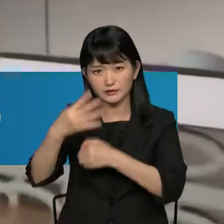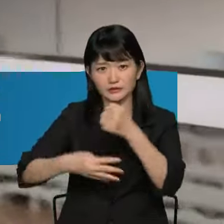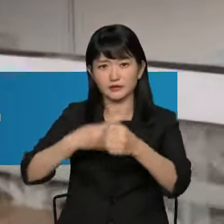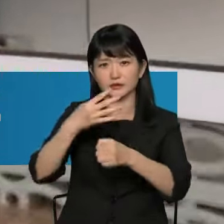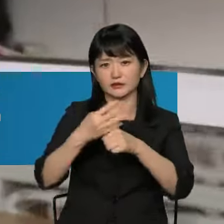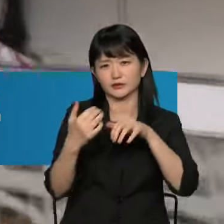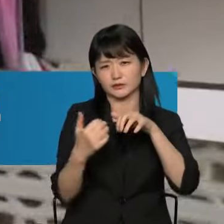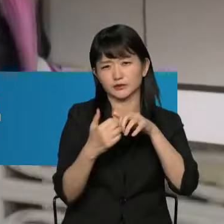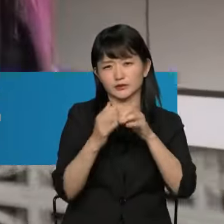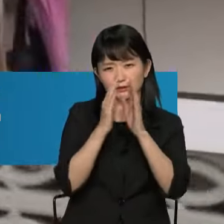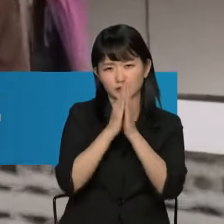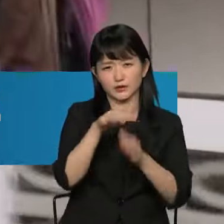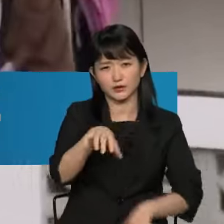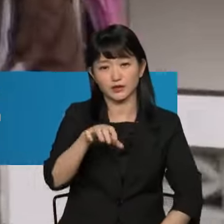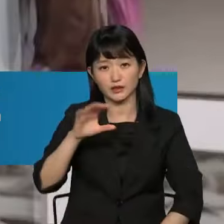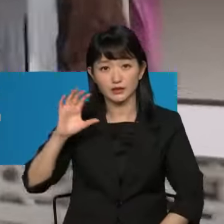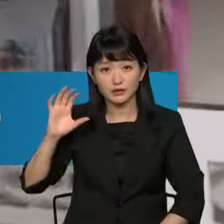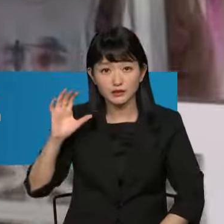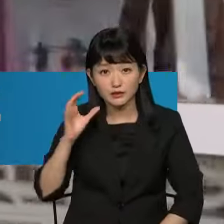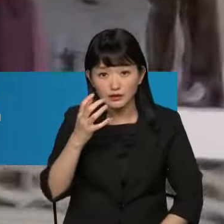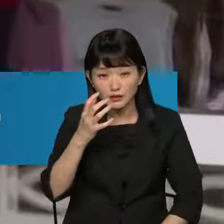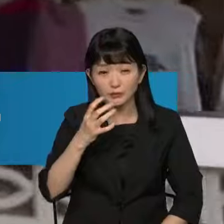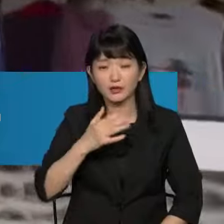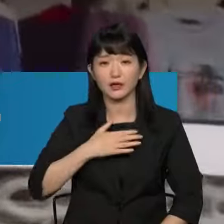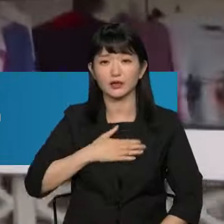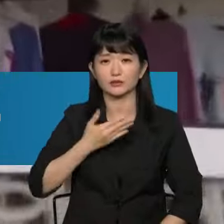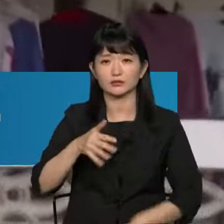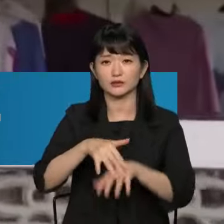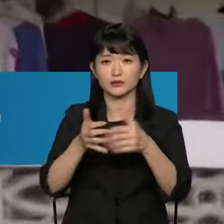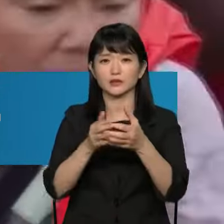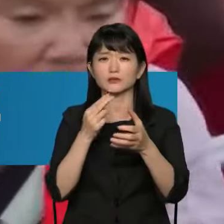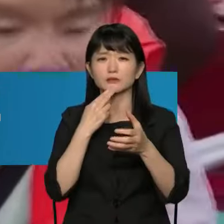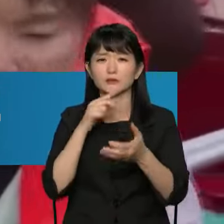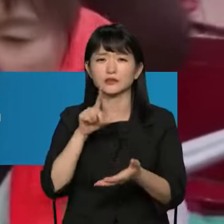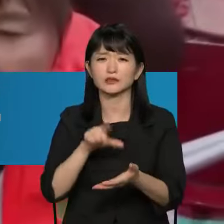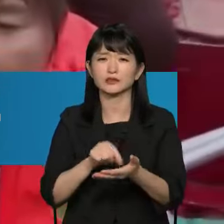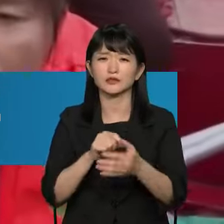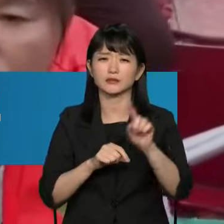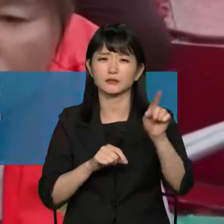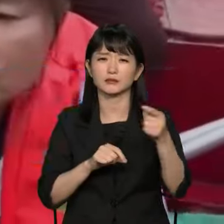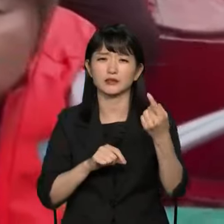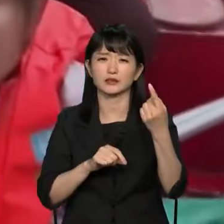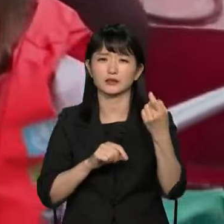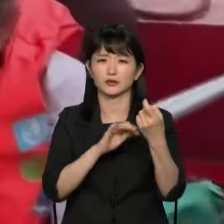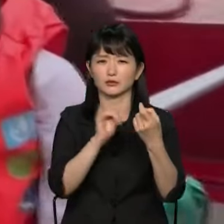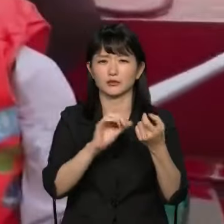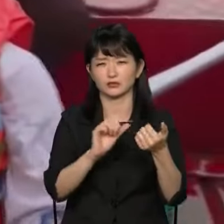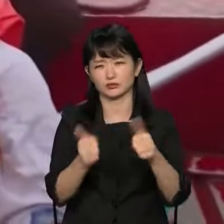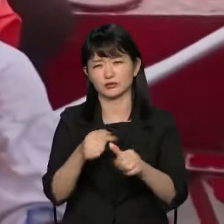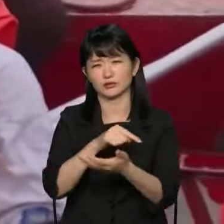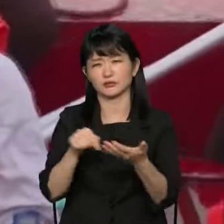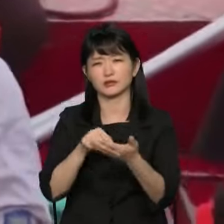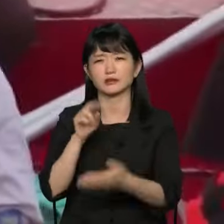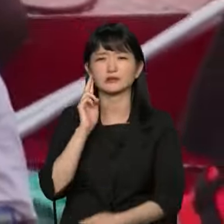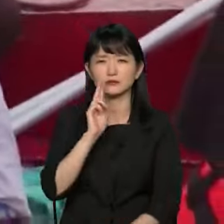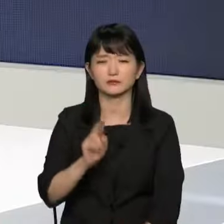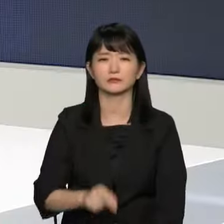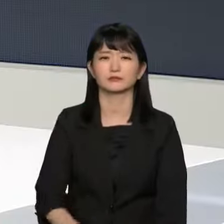중인 미얀마에는 태풍 예보 기관조차 없어서 최소 110명이 숨지는 등 피해가 더 컸습니다.